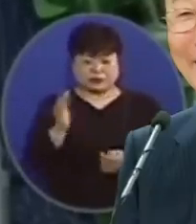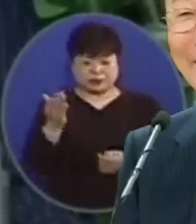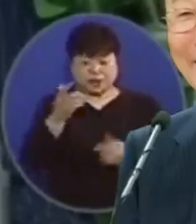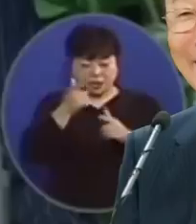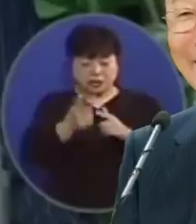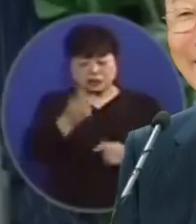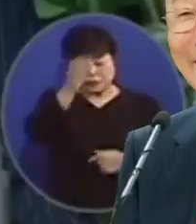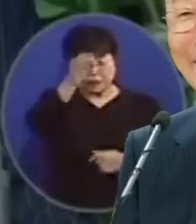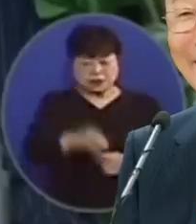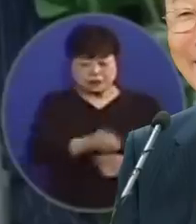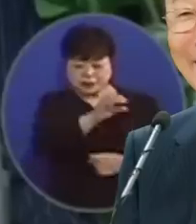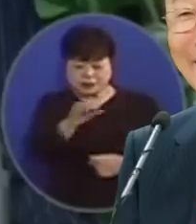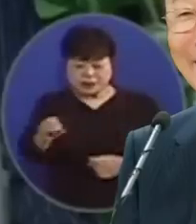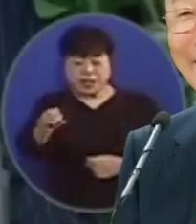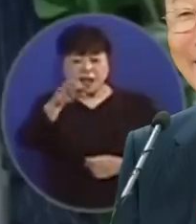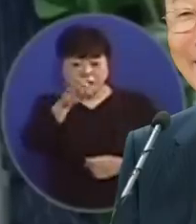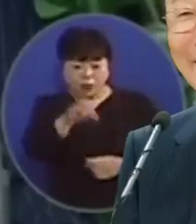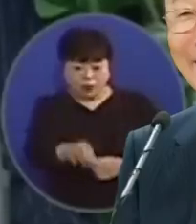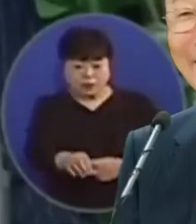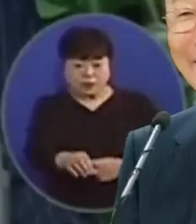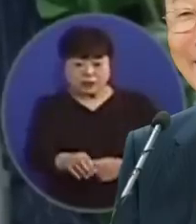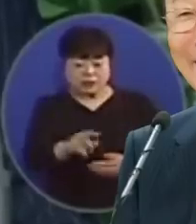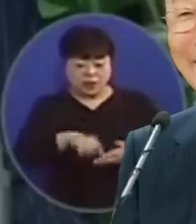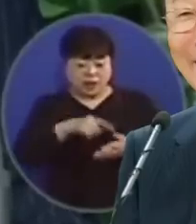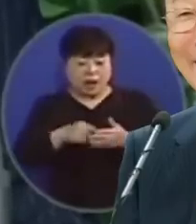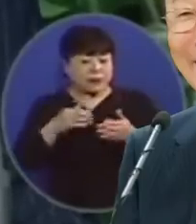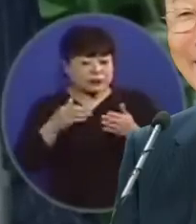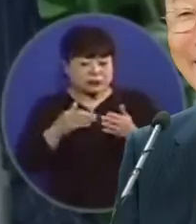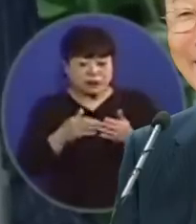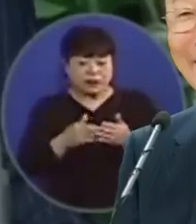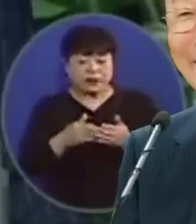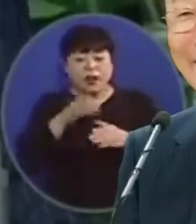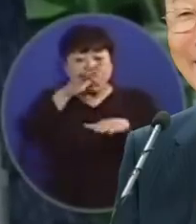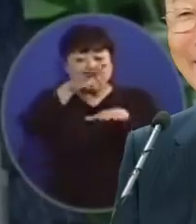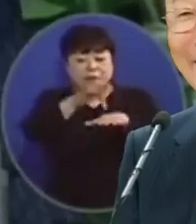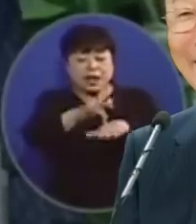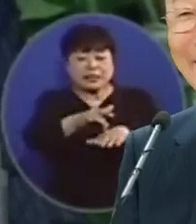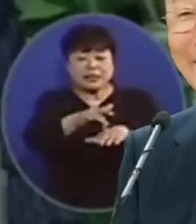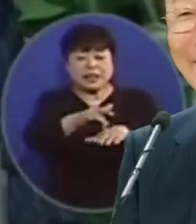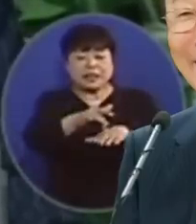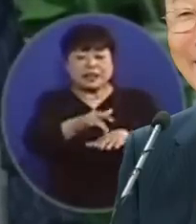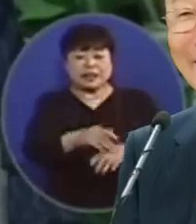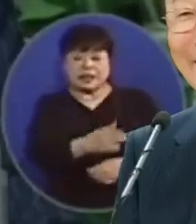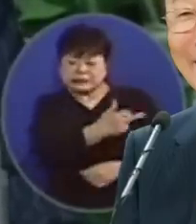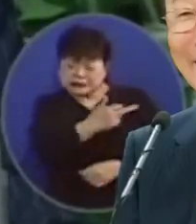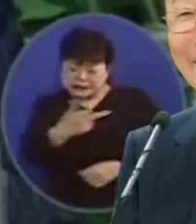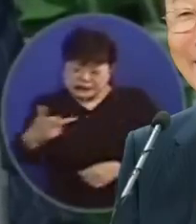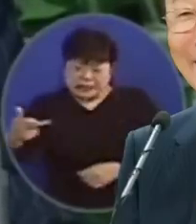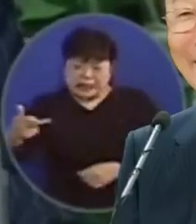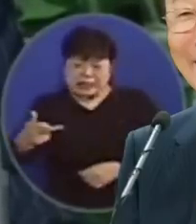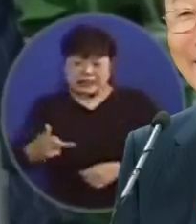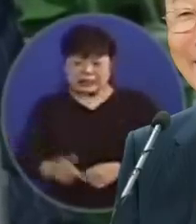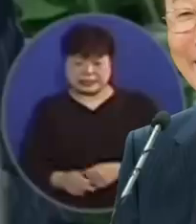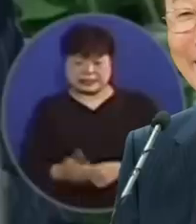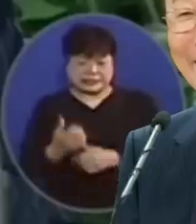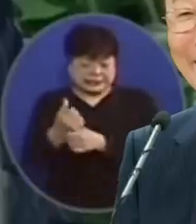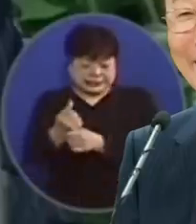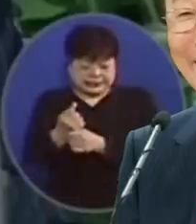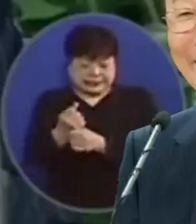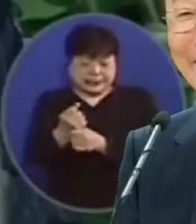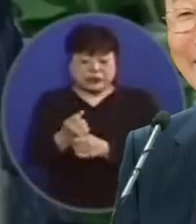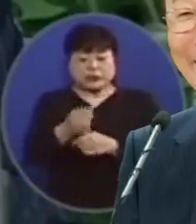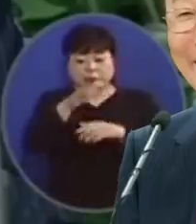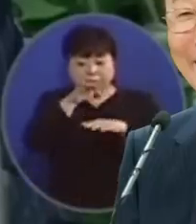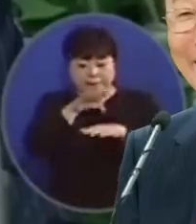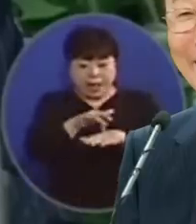예수님께서 십자가에서 청산하신 것은 바로 마귀가 가장 핵심적으로 잡고 있는